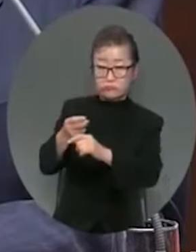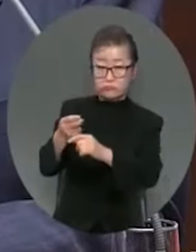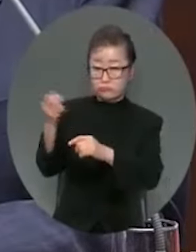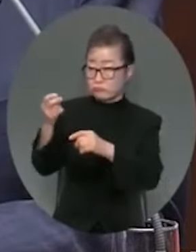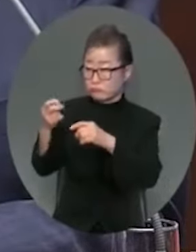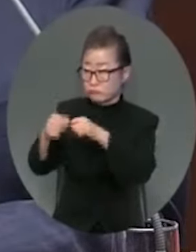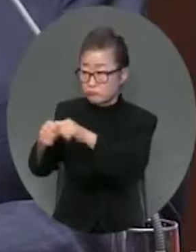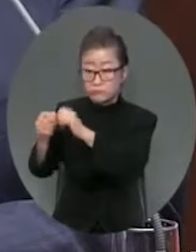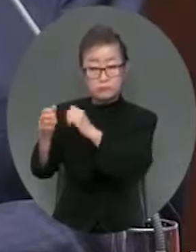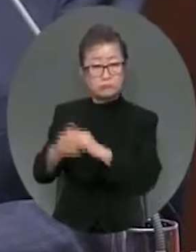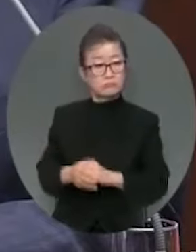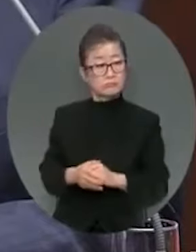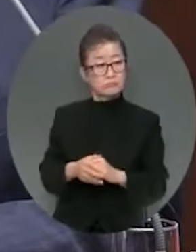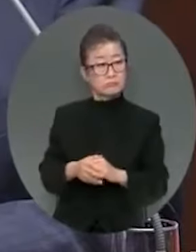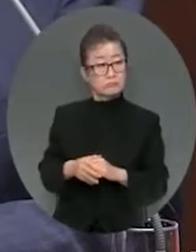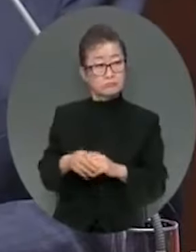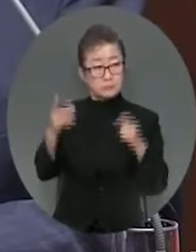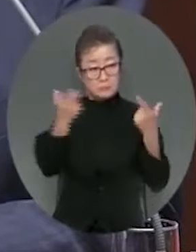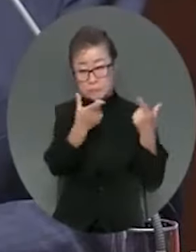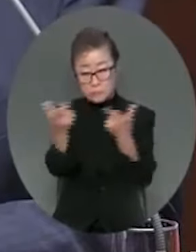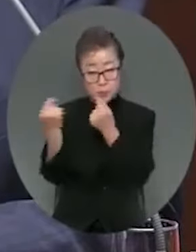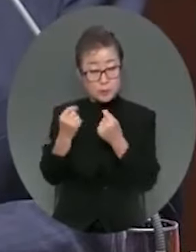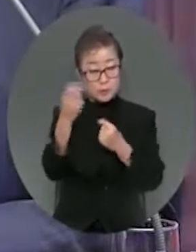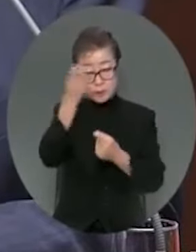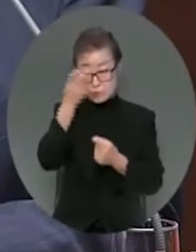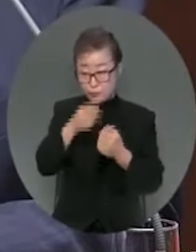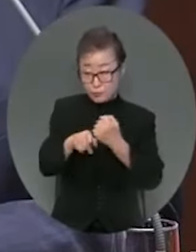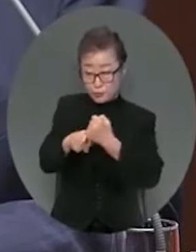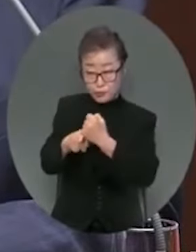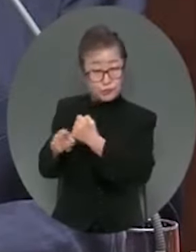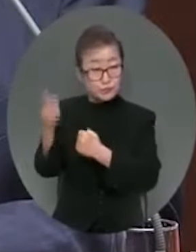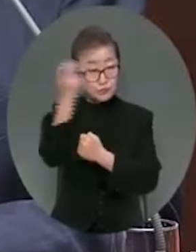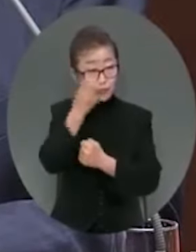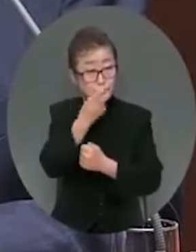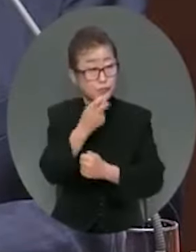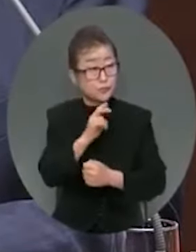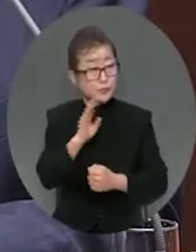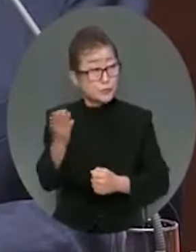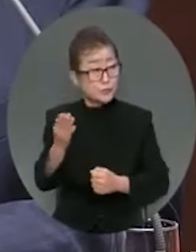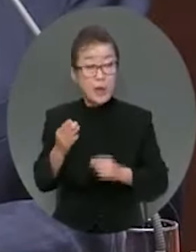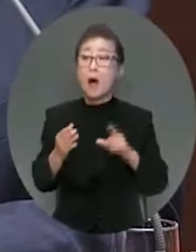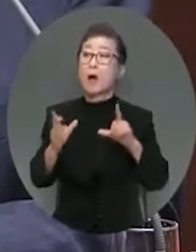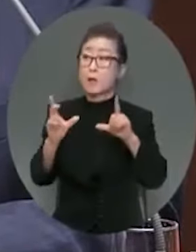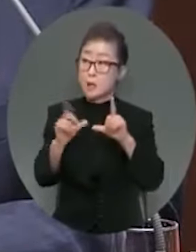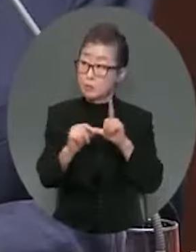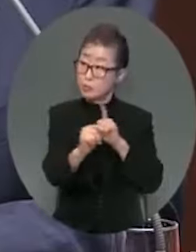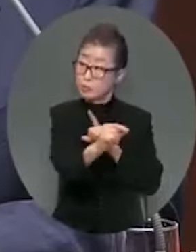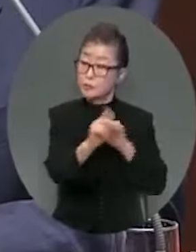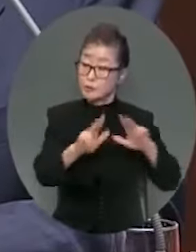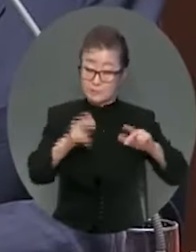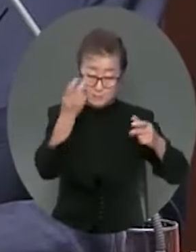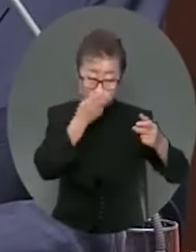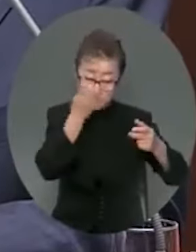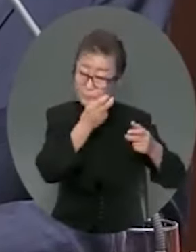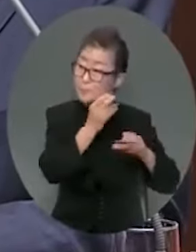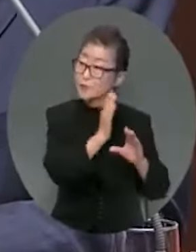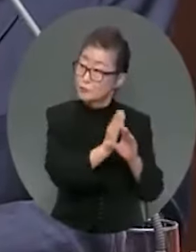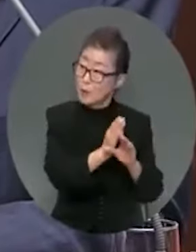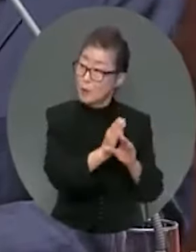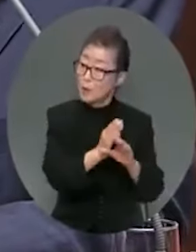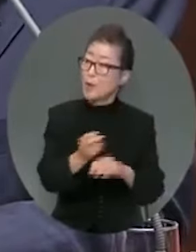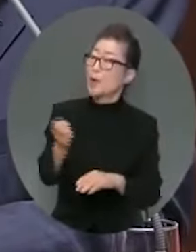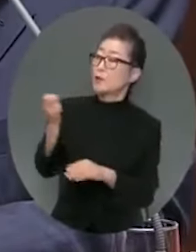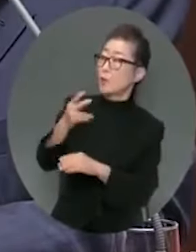성의 없이 수사할 것이죠. 일부 수사가 진행되고 있는 부분도 있고 지금 감사 결과가